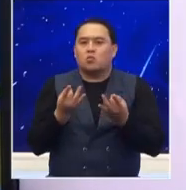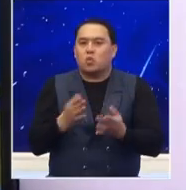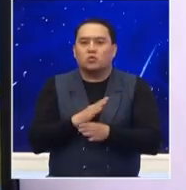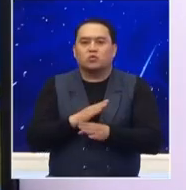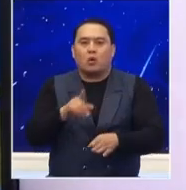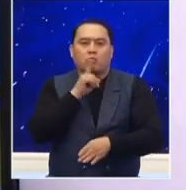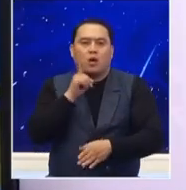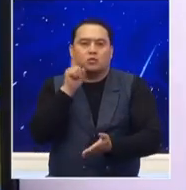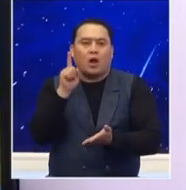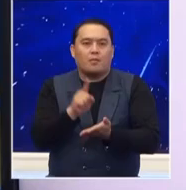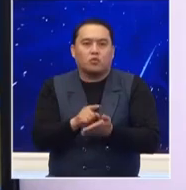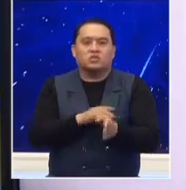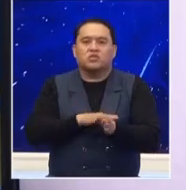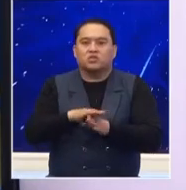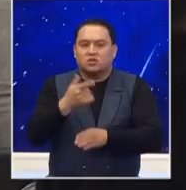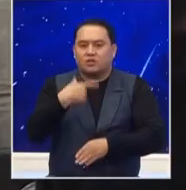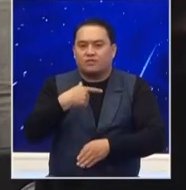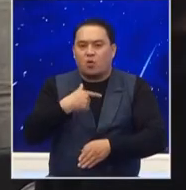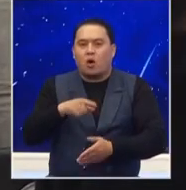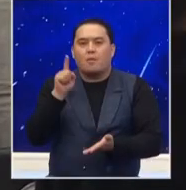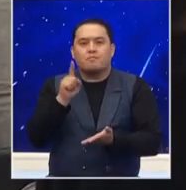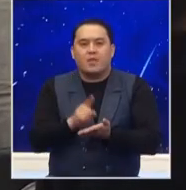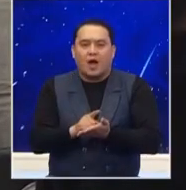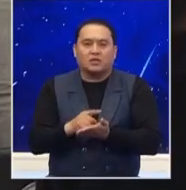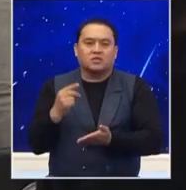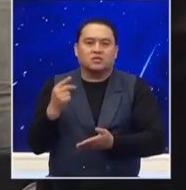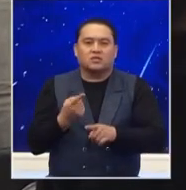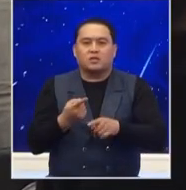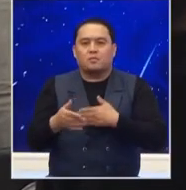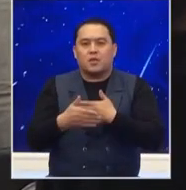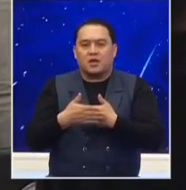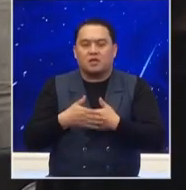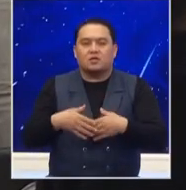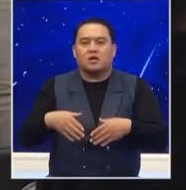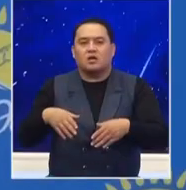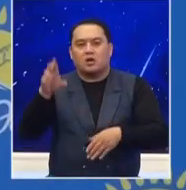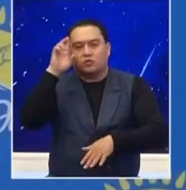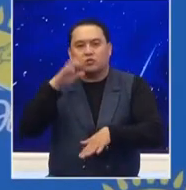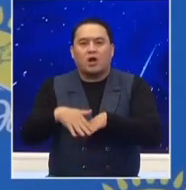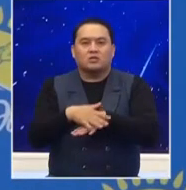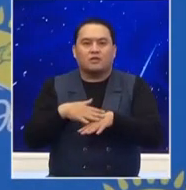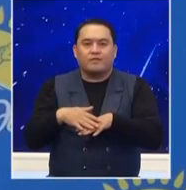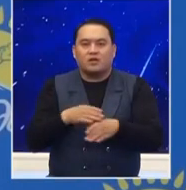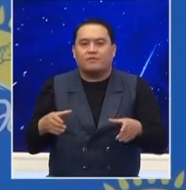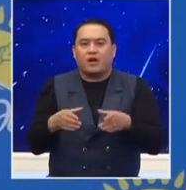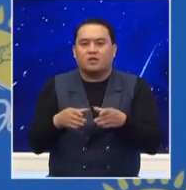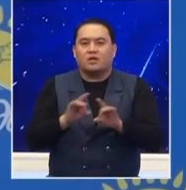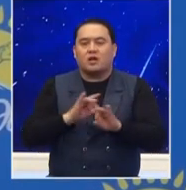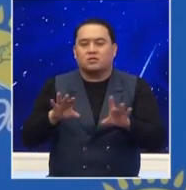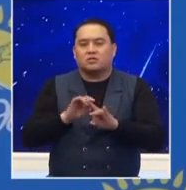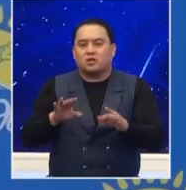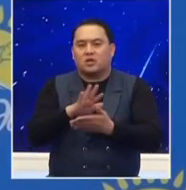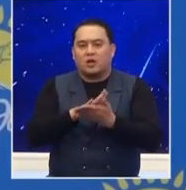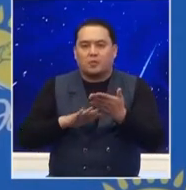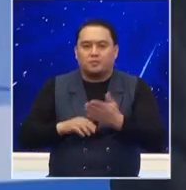период, молодежь должна исполнить свой гражданский долг, отметил заместитель председателя Алматинского областного филиала партии «Нур